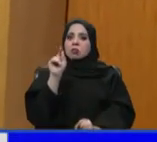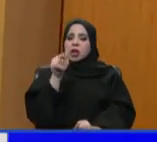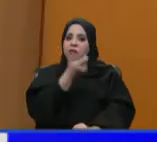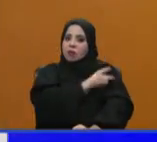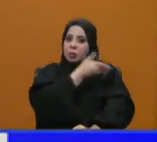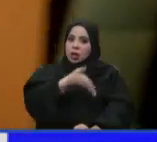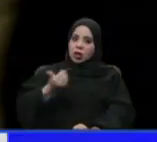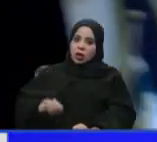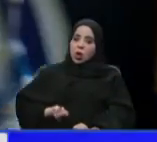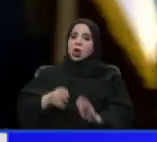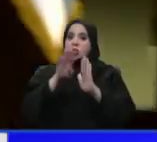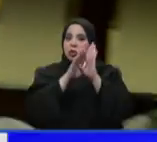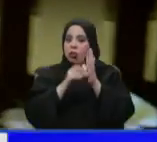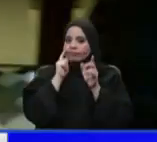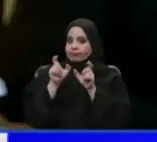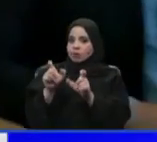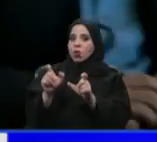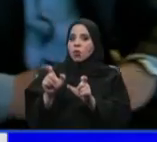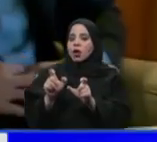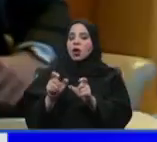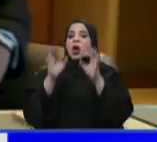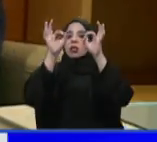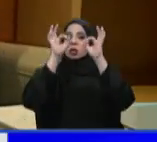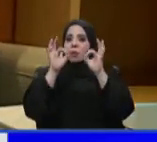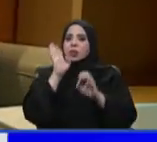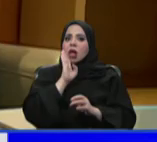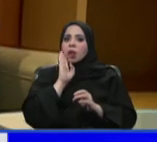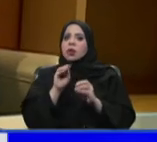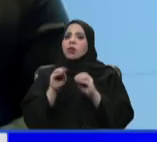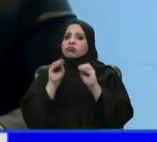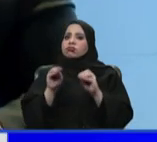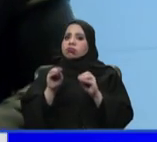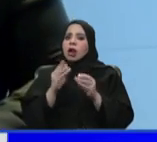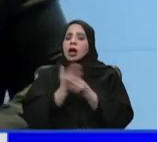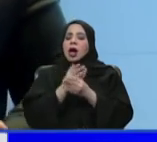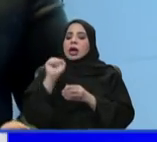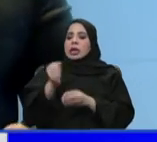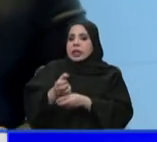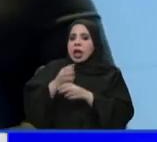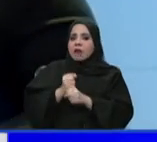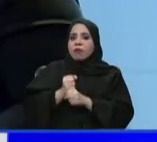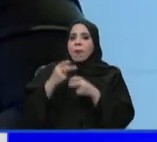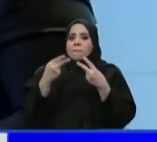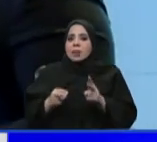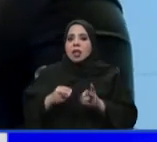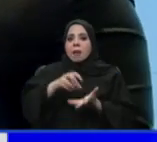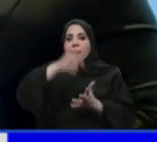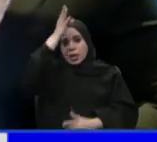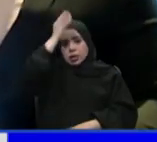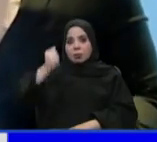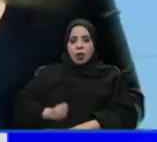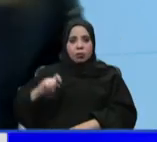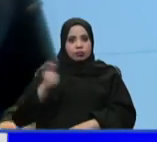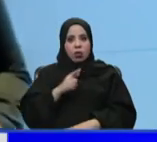البحرين والإجراءات الاحترازية والتدابير الوقائية والرقابية التي اتخذتها مملكة البحرين في سرعة